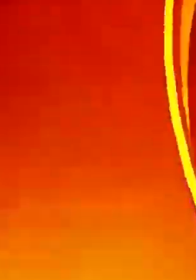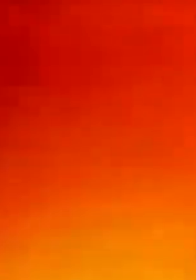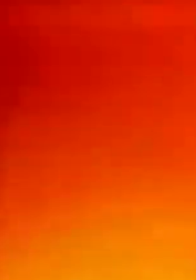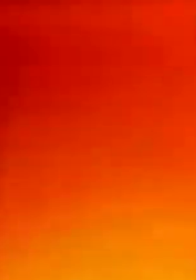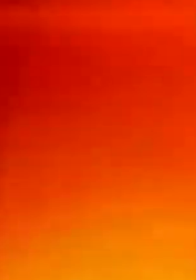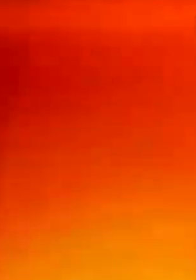à